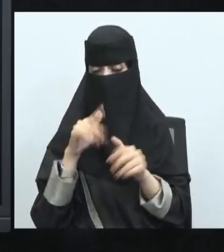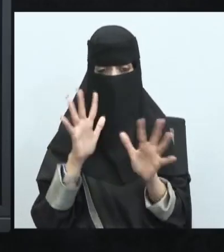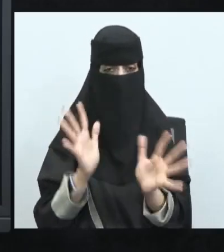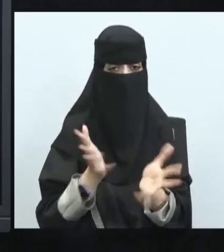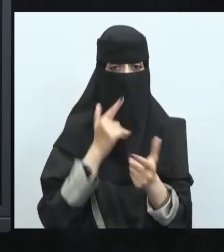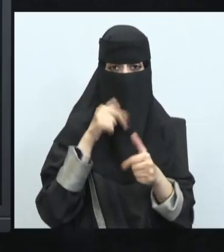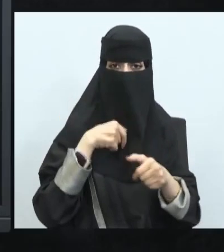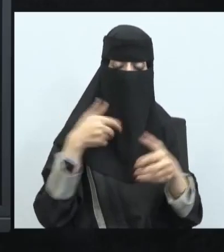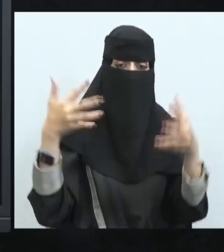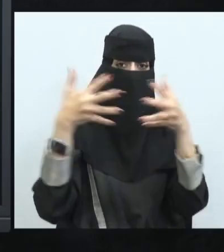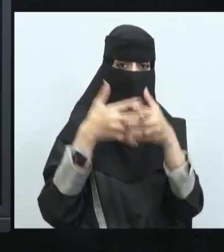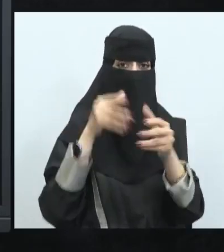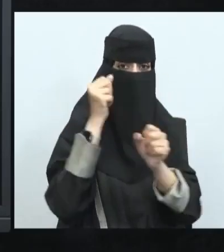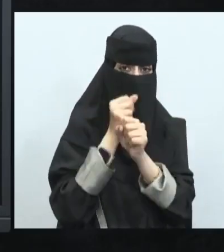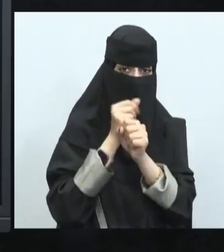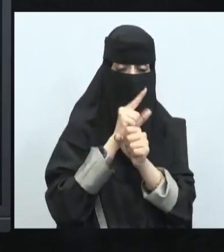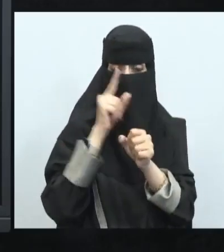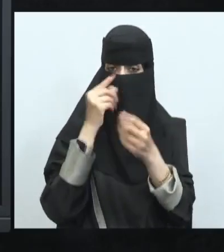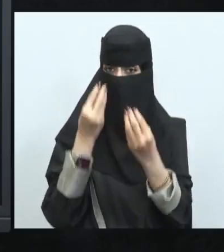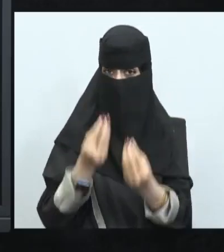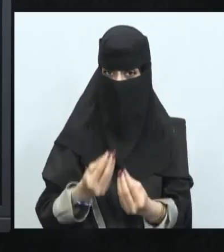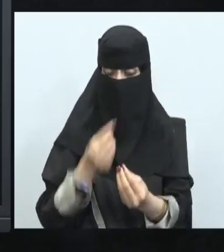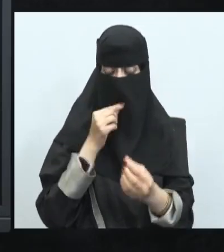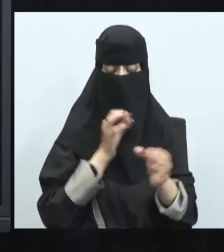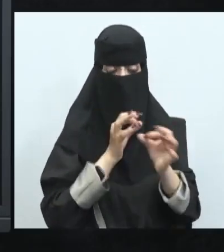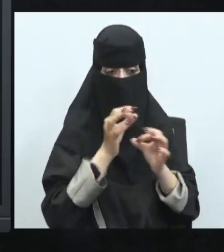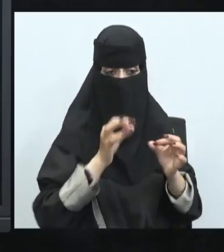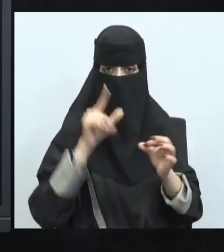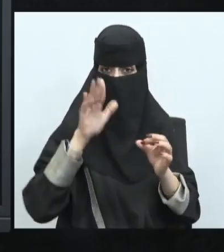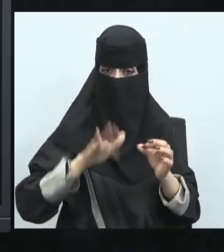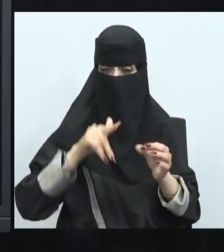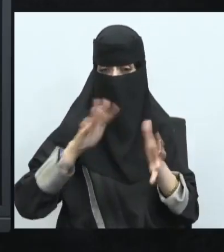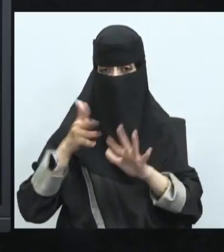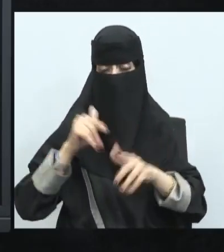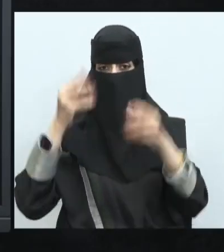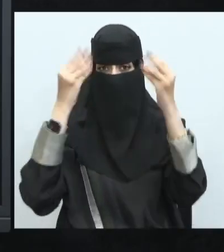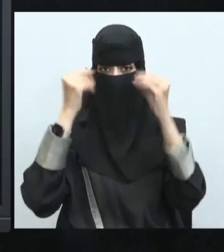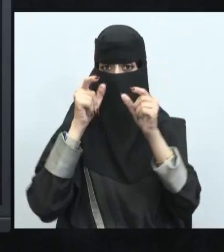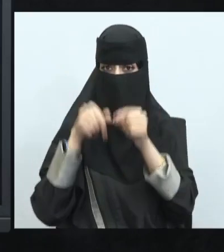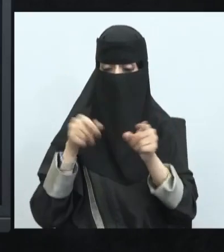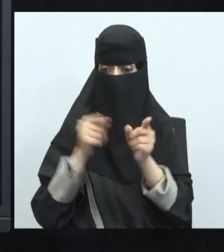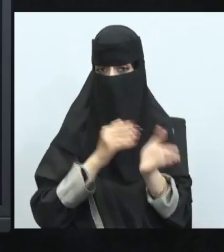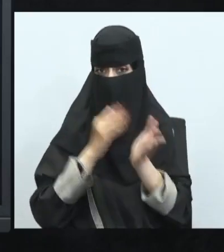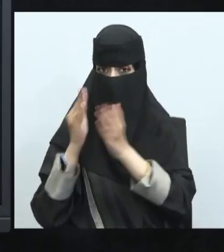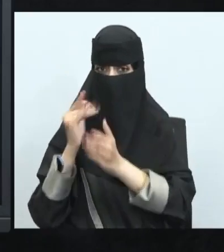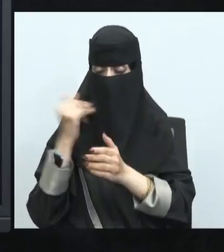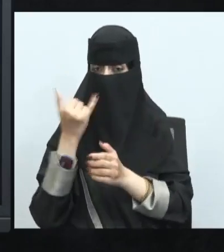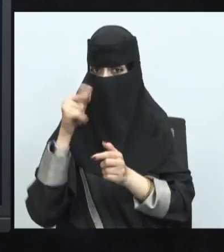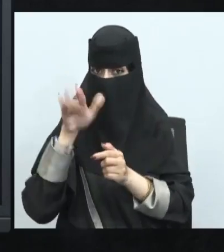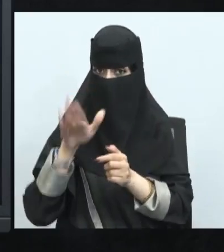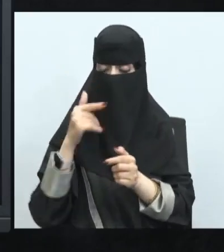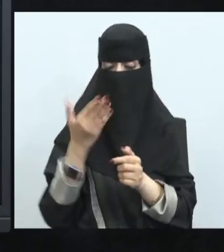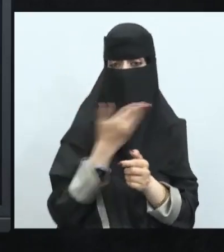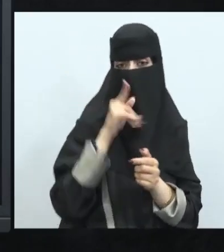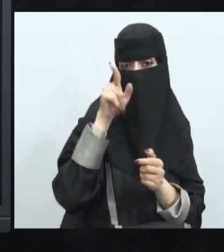وجميع الموظفين هنالك بعض الموظفين ليس بالضروره ان اشرك في بعض المعلومات اقدم له معلومات معينه الت التي تهمه او التي